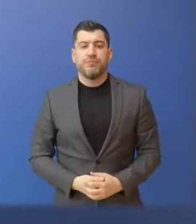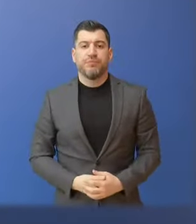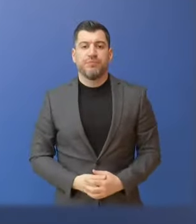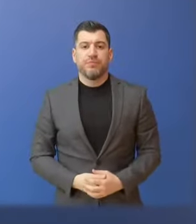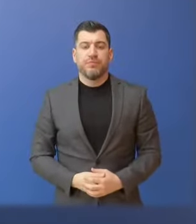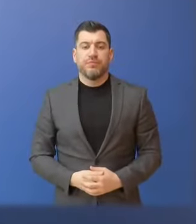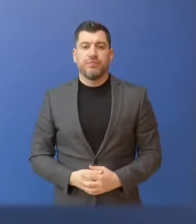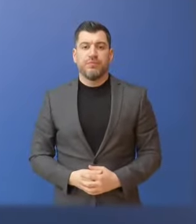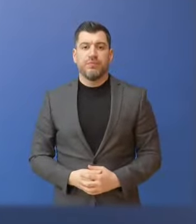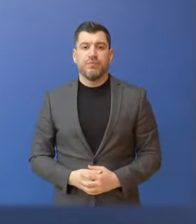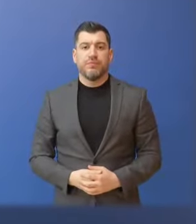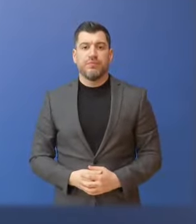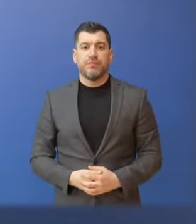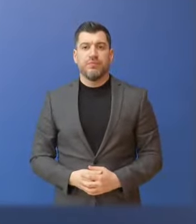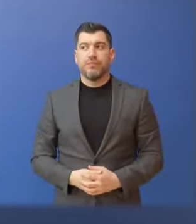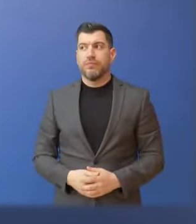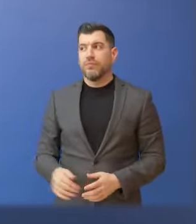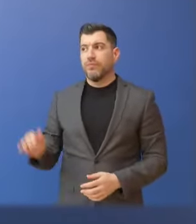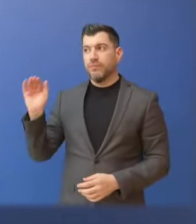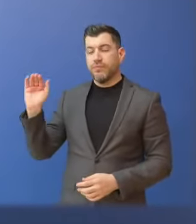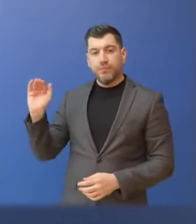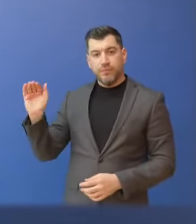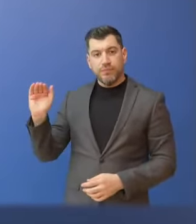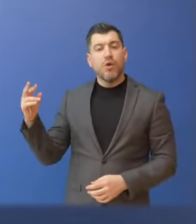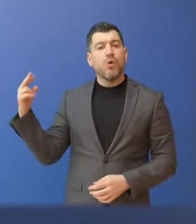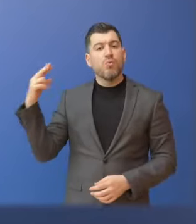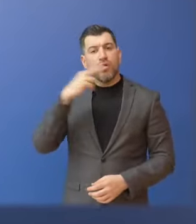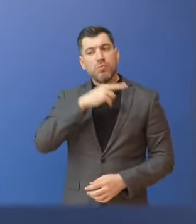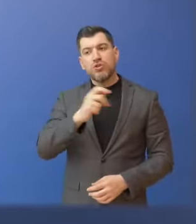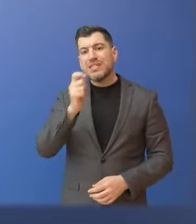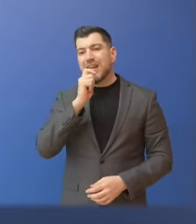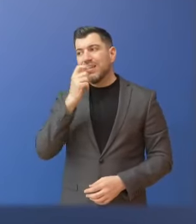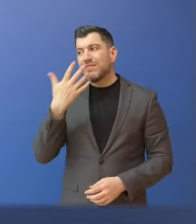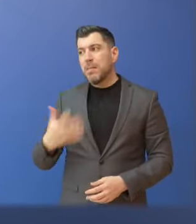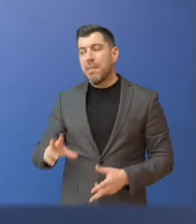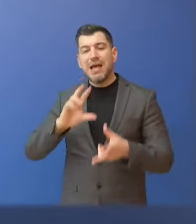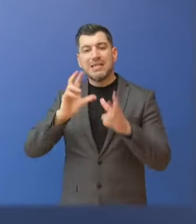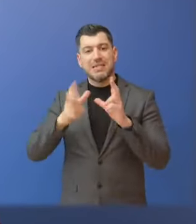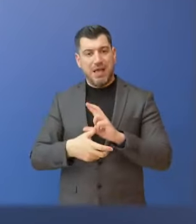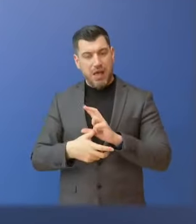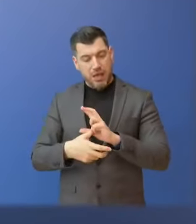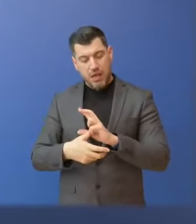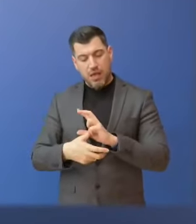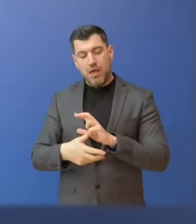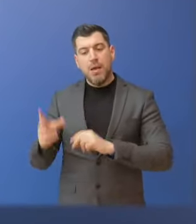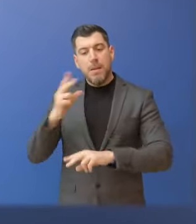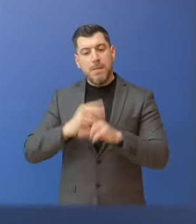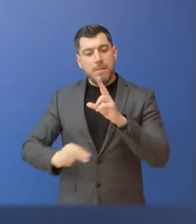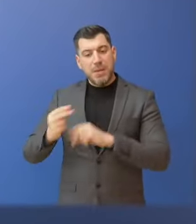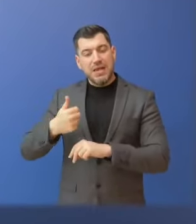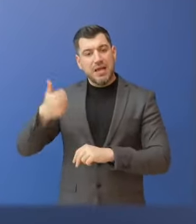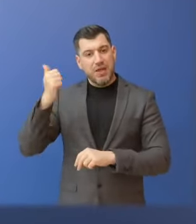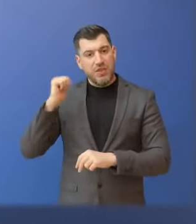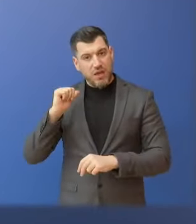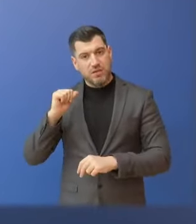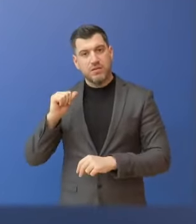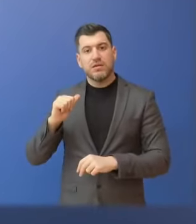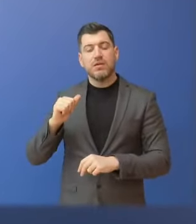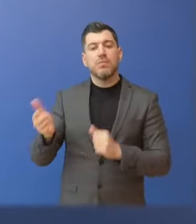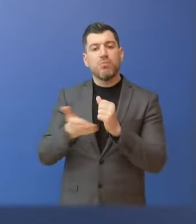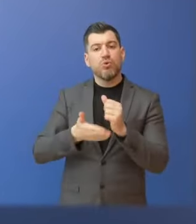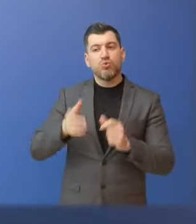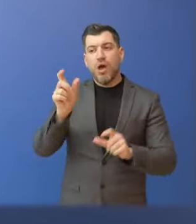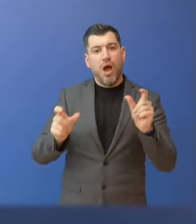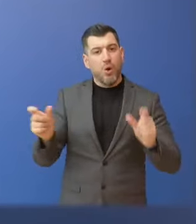ελάτε ακούσαμε τον πρωθυπουργός συνέντευξη που παραχώρησε στο skye μίλησε χθες και με τους αγρότες συναντήθηκε μαζί